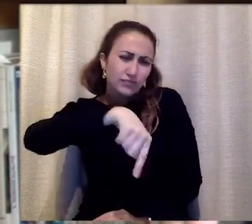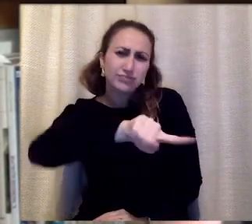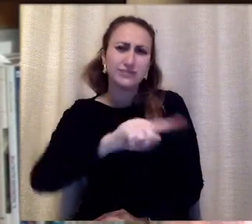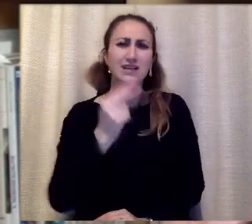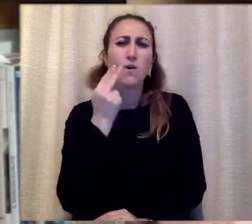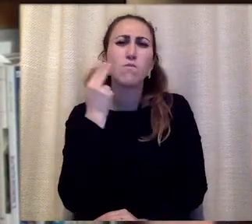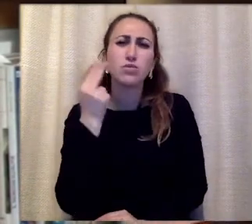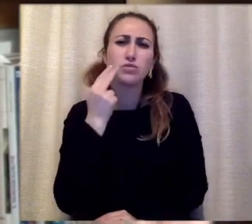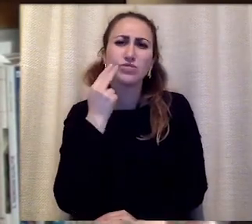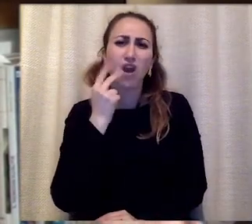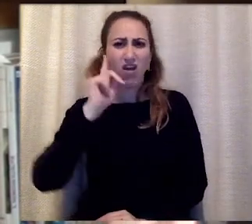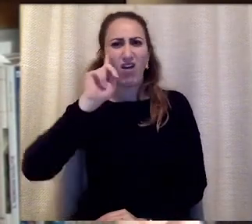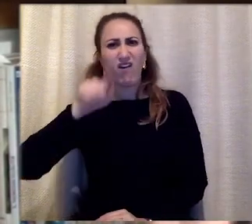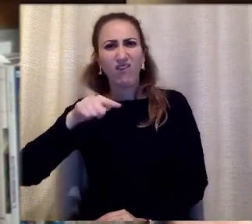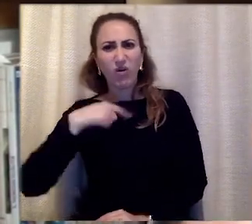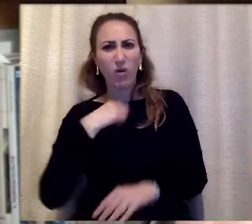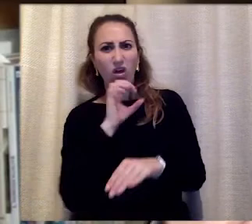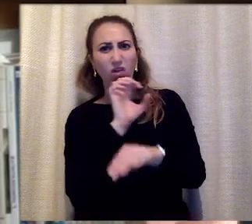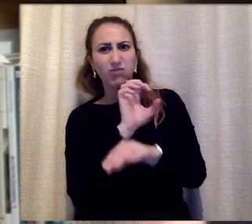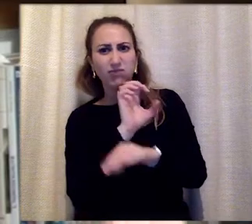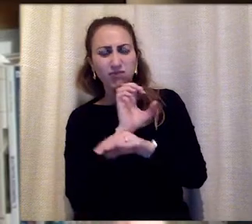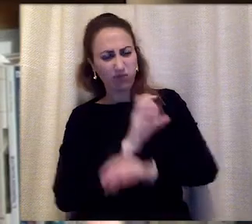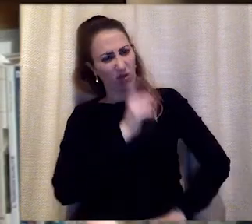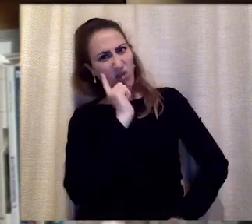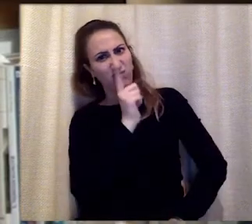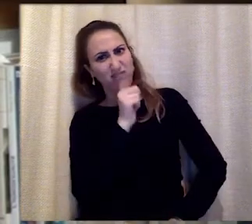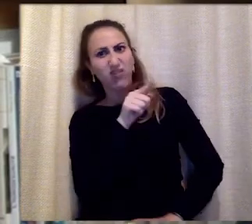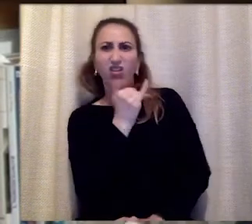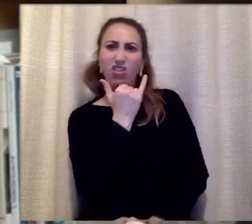personne, mais en voulant la relever, en voulant